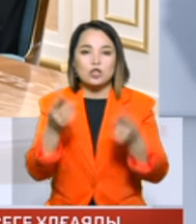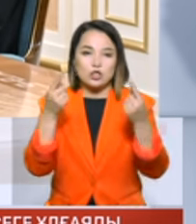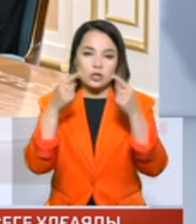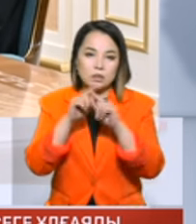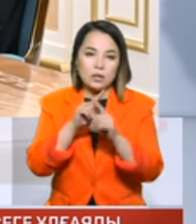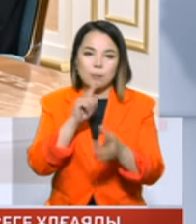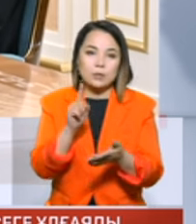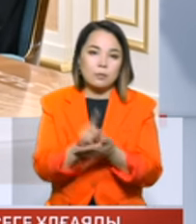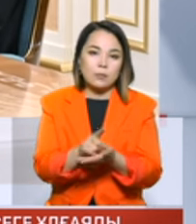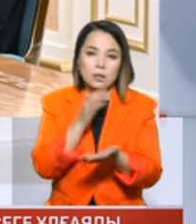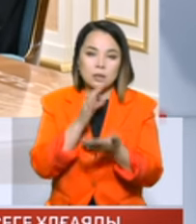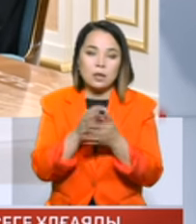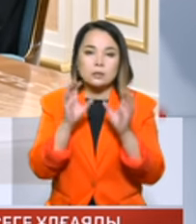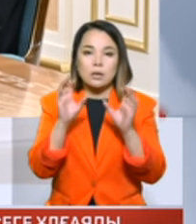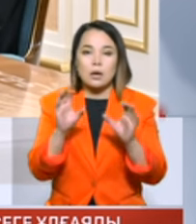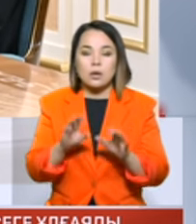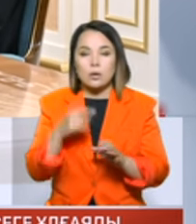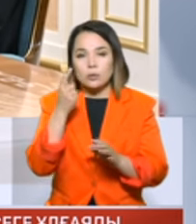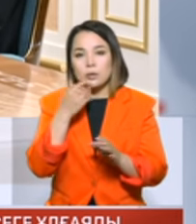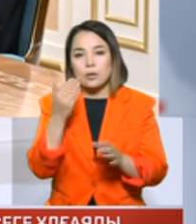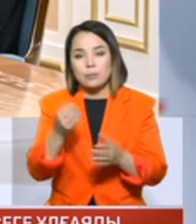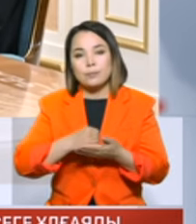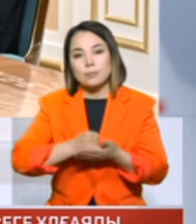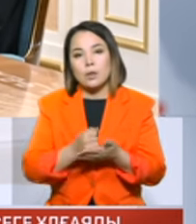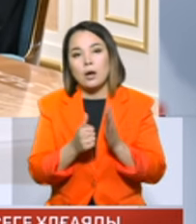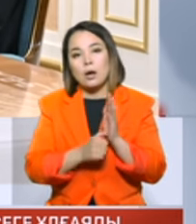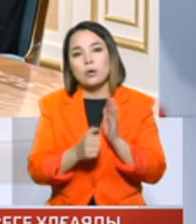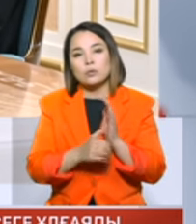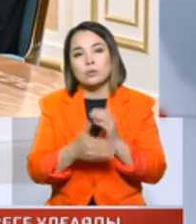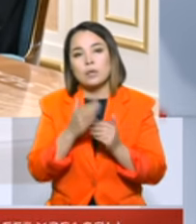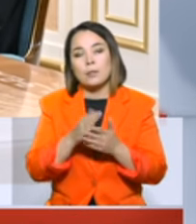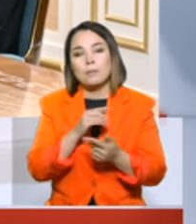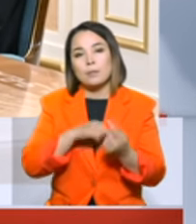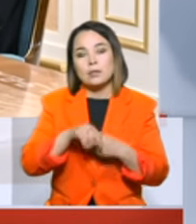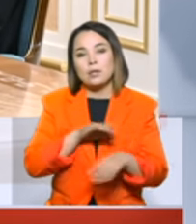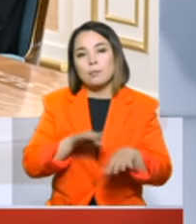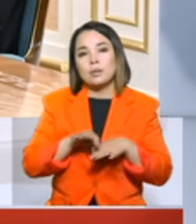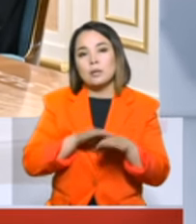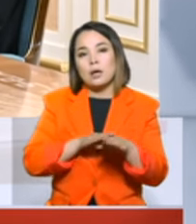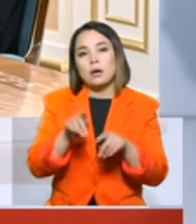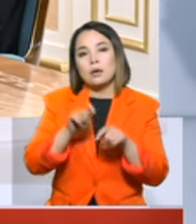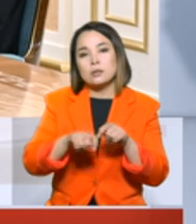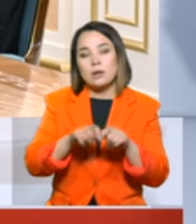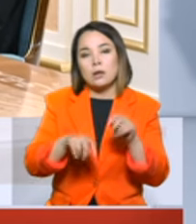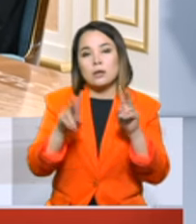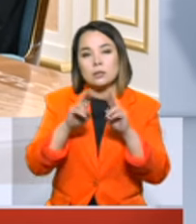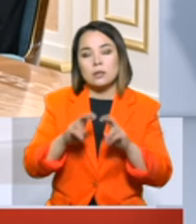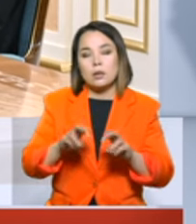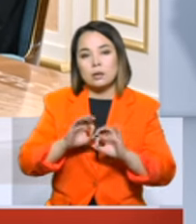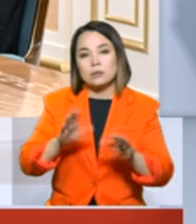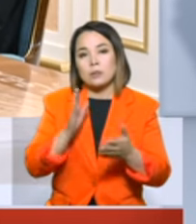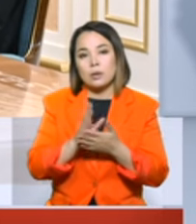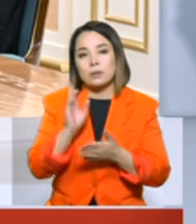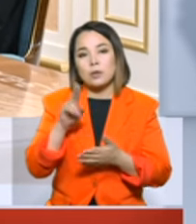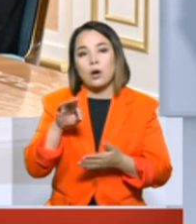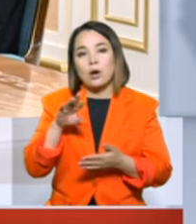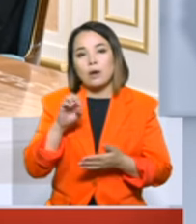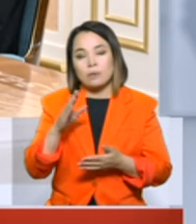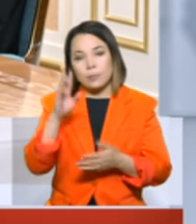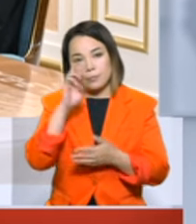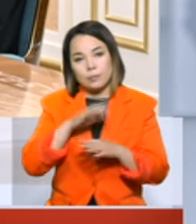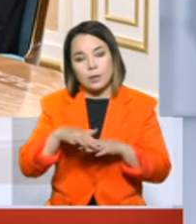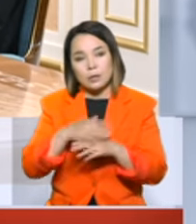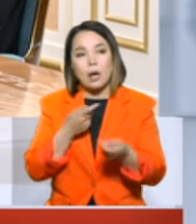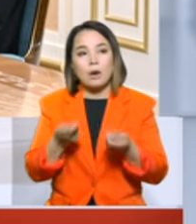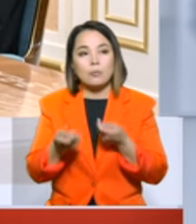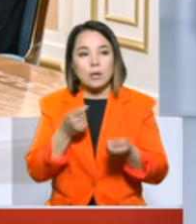реинжиниринг міндеттемесі заң жүзінде бекітіліп, 600-ден астам бизнес-процесс қайта қаралғаны туралы мәлімет берді. Қасым Жомарт Тоқаев мемлекеттік